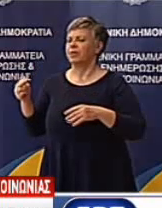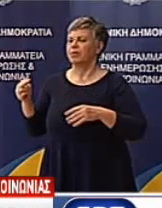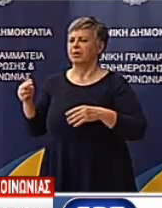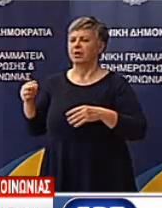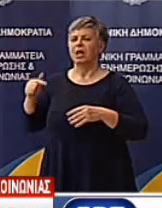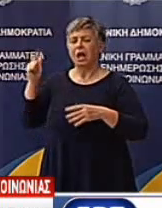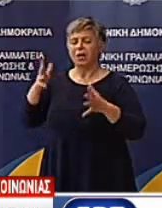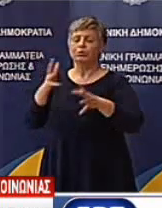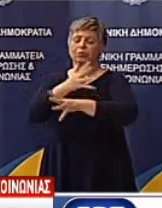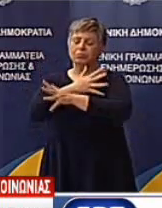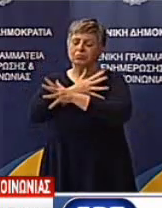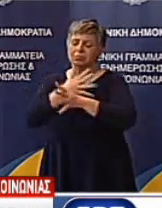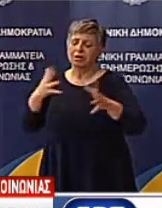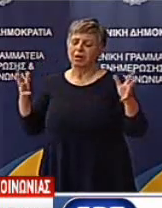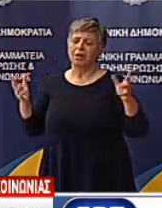μεγάλη συζήτηση.